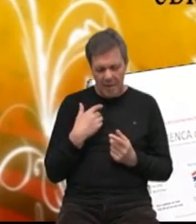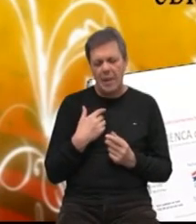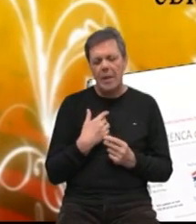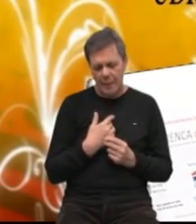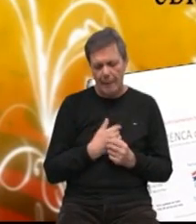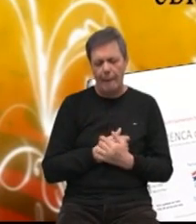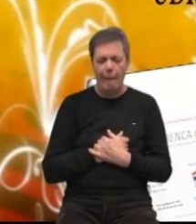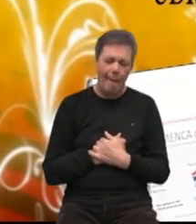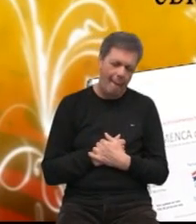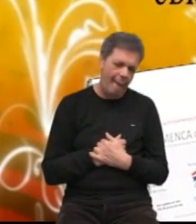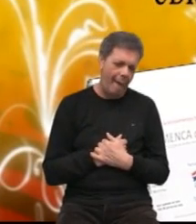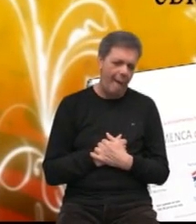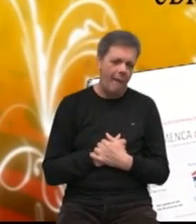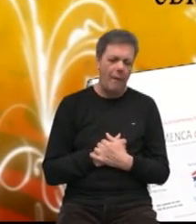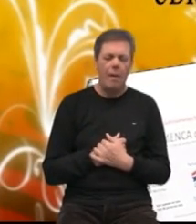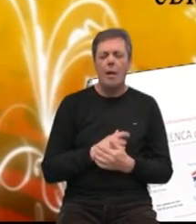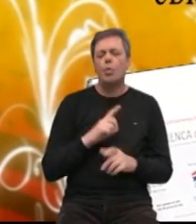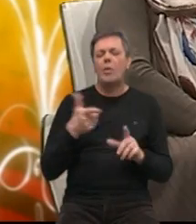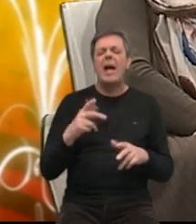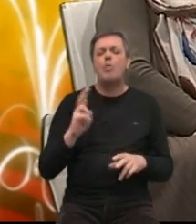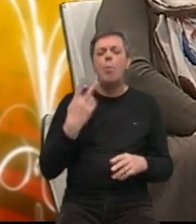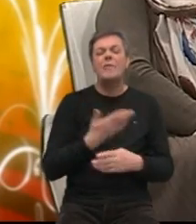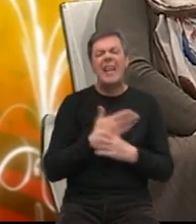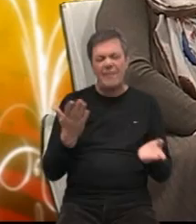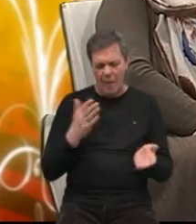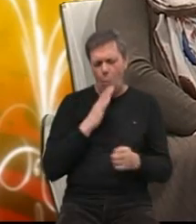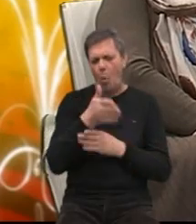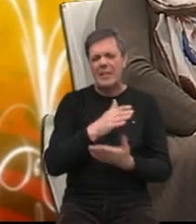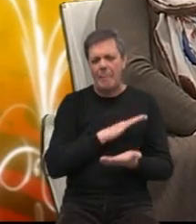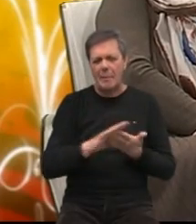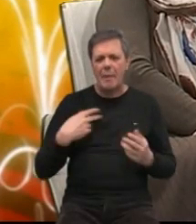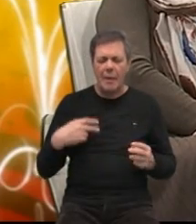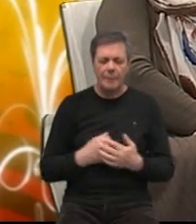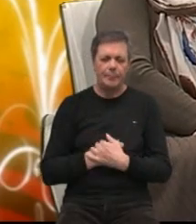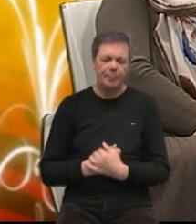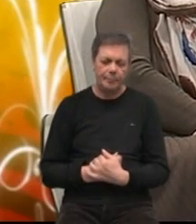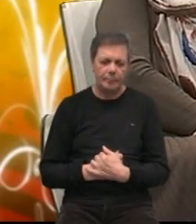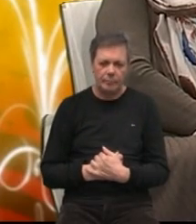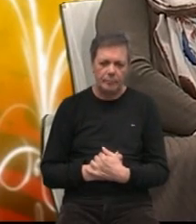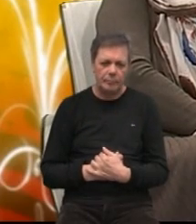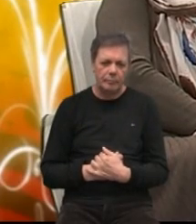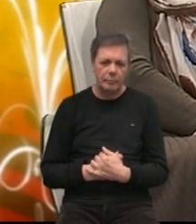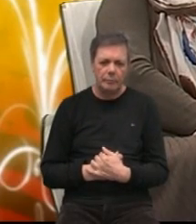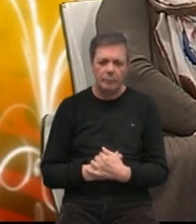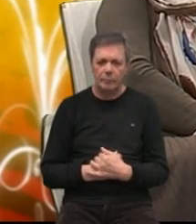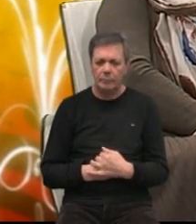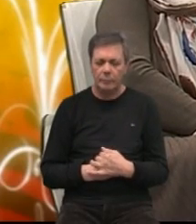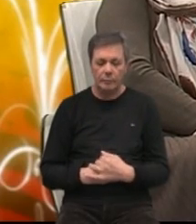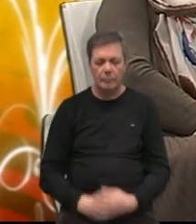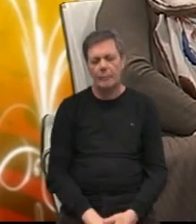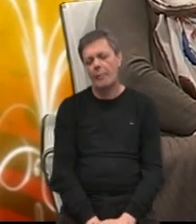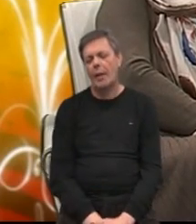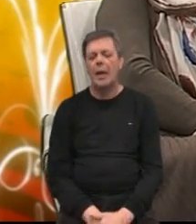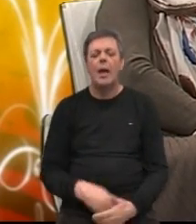i za taj dan su svi pozvani, jer je ulaz besplatan, tako da ja pozivam. Znači i ljudi mogu, koji mogu zanima doći,